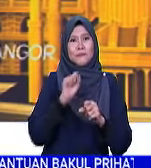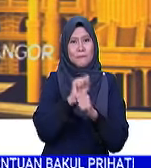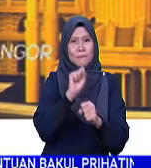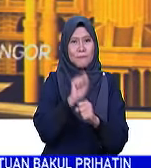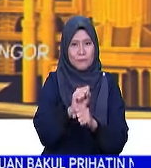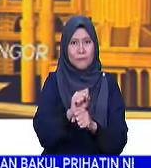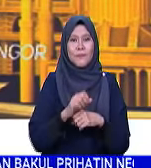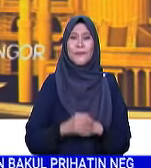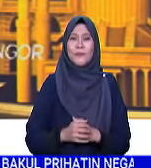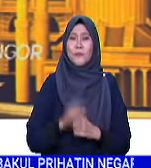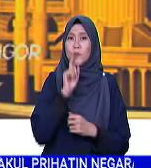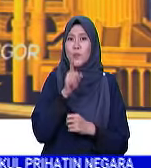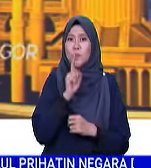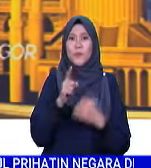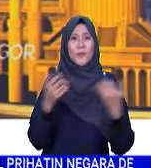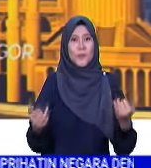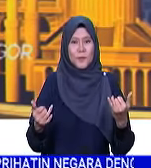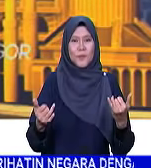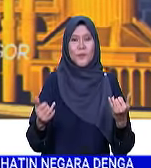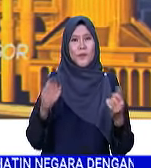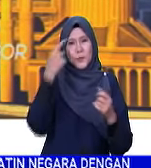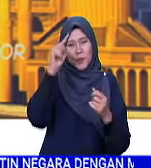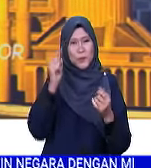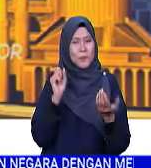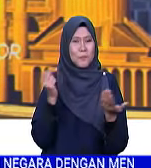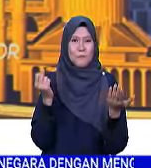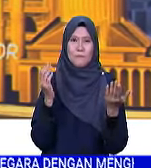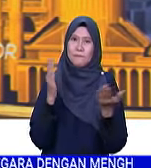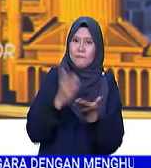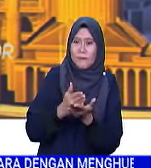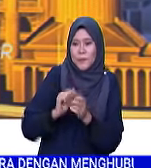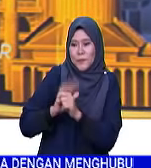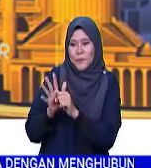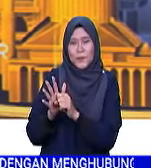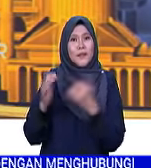menjalankan tugas. Realiti survival perjuangan memerangi COVID-19 dirakam untuk tontonan